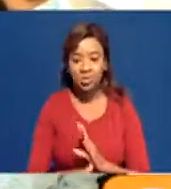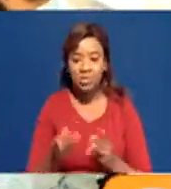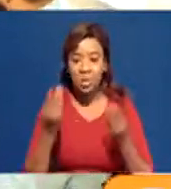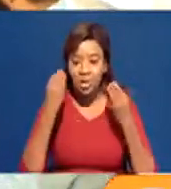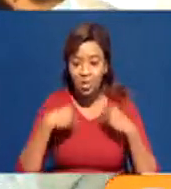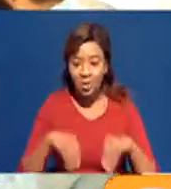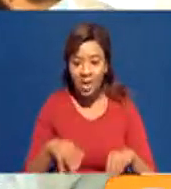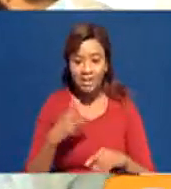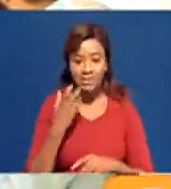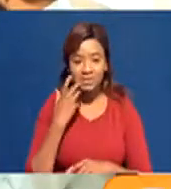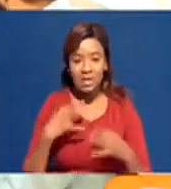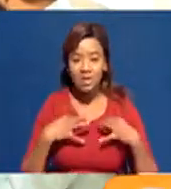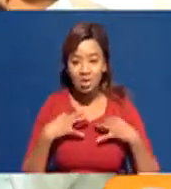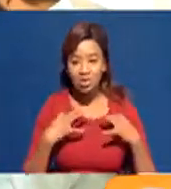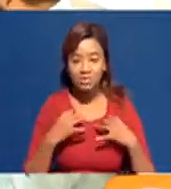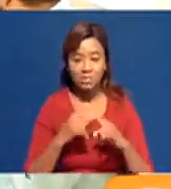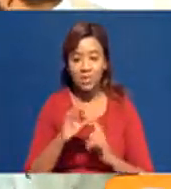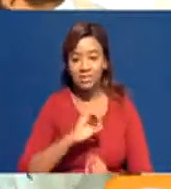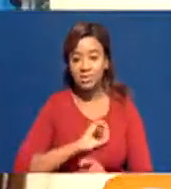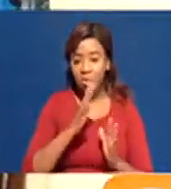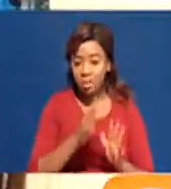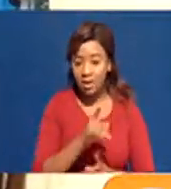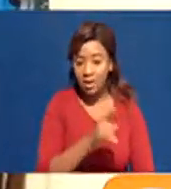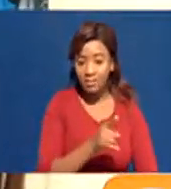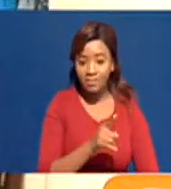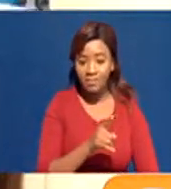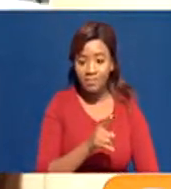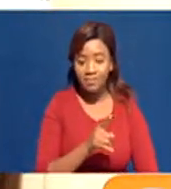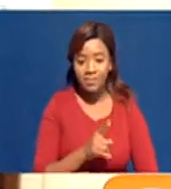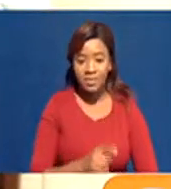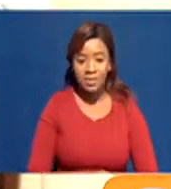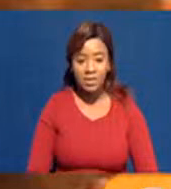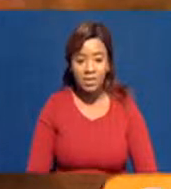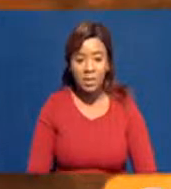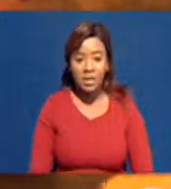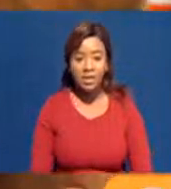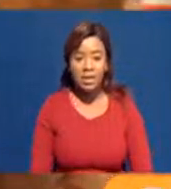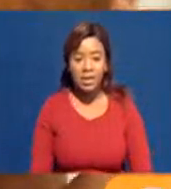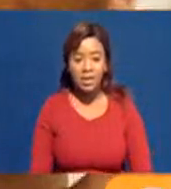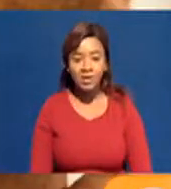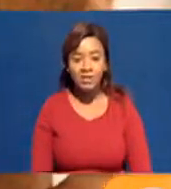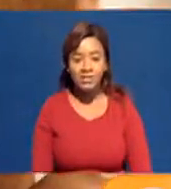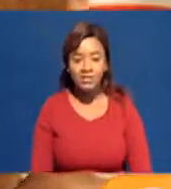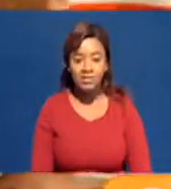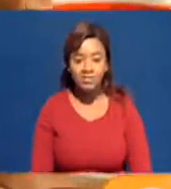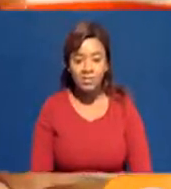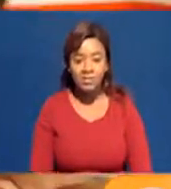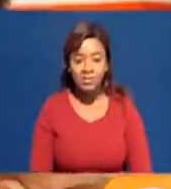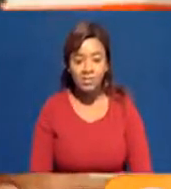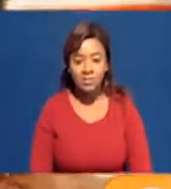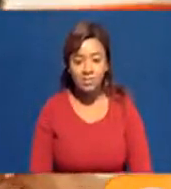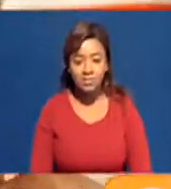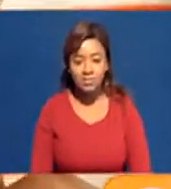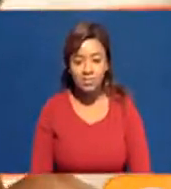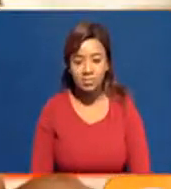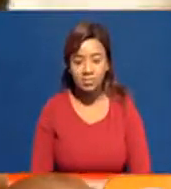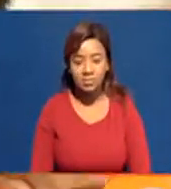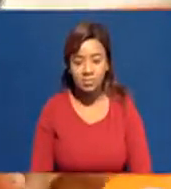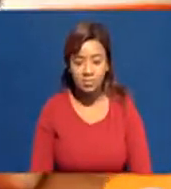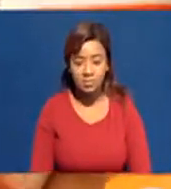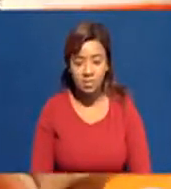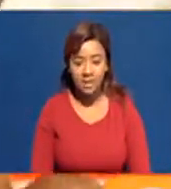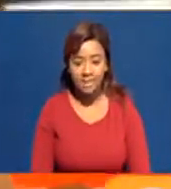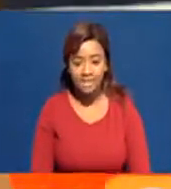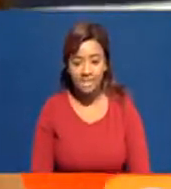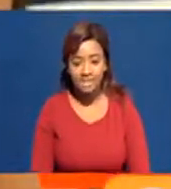ukozi, ila mmiliki wa boti alidai kuwa kila kitu kishwari. We have experienced this thing no one else should experience, you know. There were no